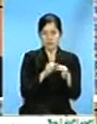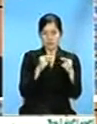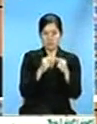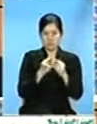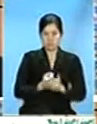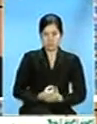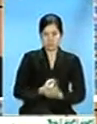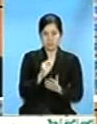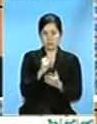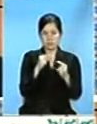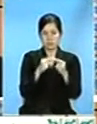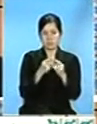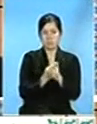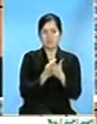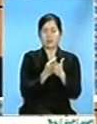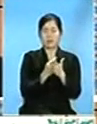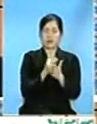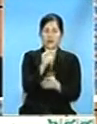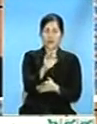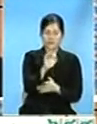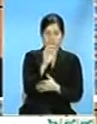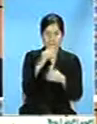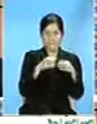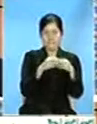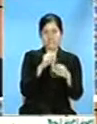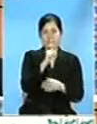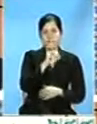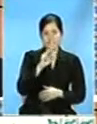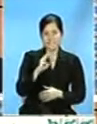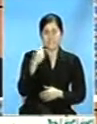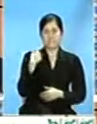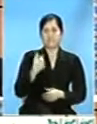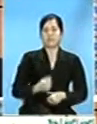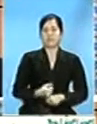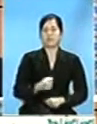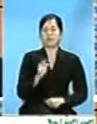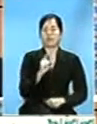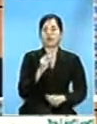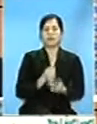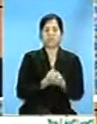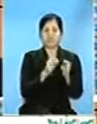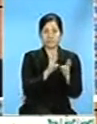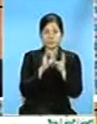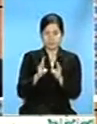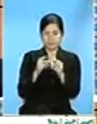ภาที่เกี่ยวข้องที่เราไปแก้เนี่ยนะครับอันที่1ก็คือวิธีการ